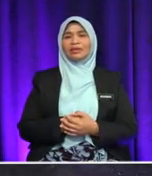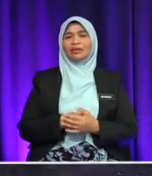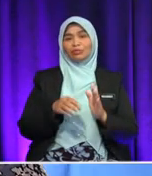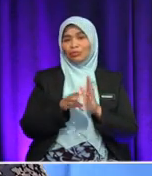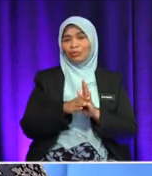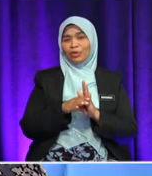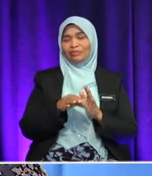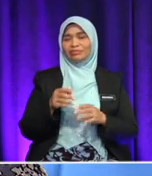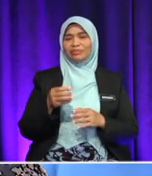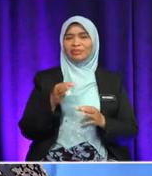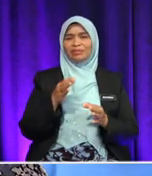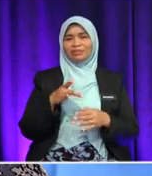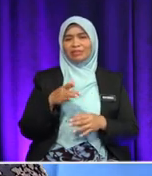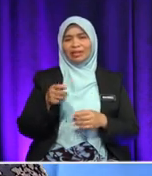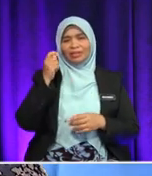salat